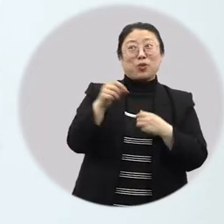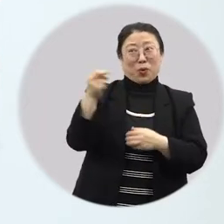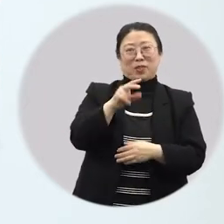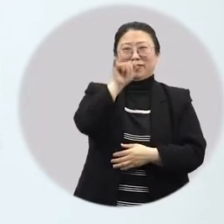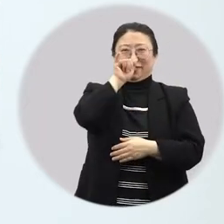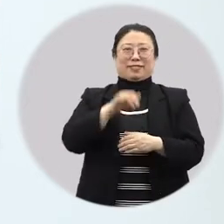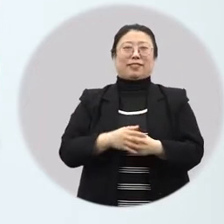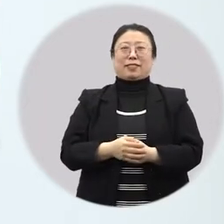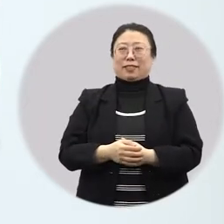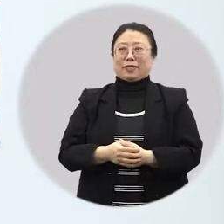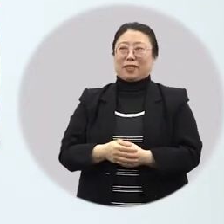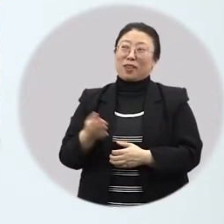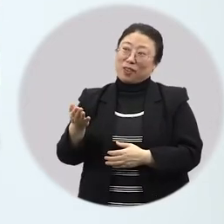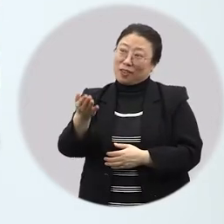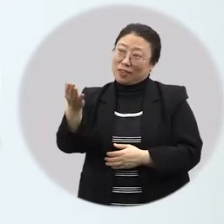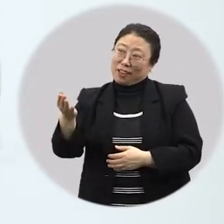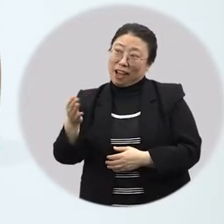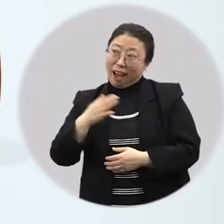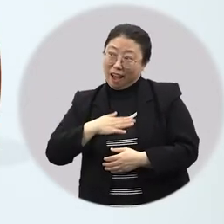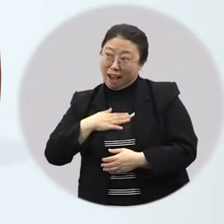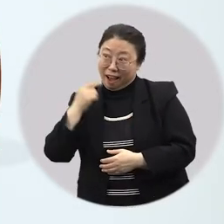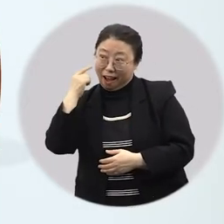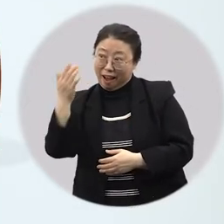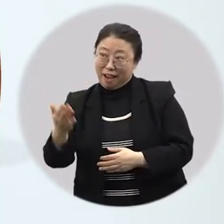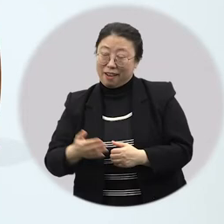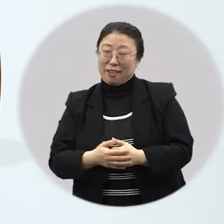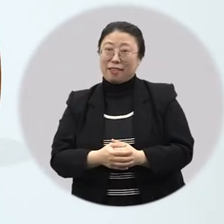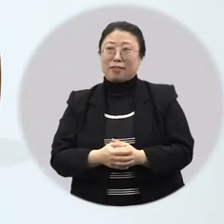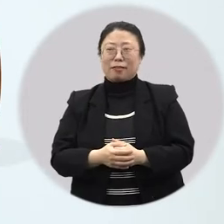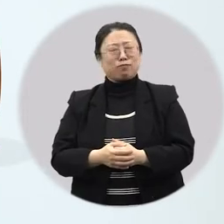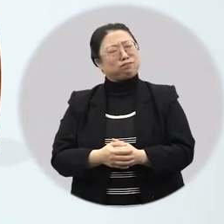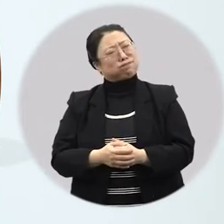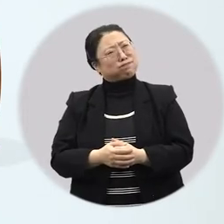있는데 혹시 짐작 되나요